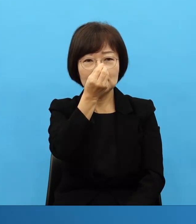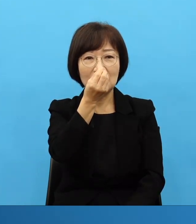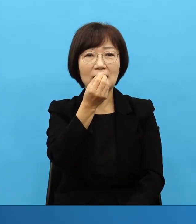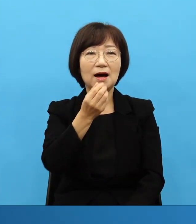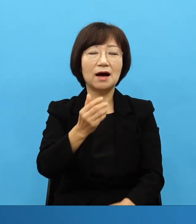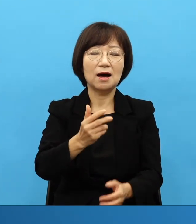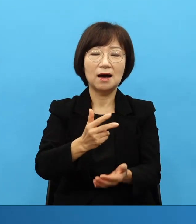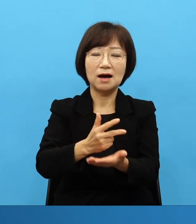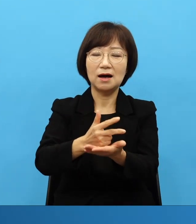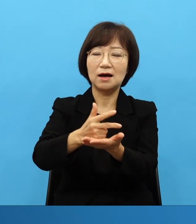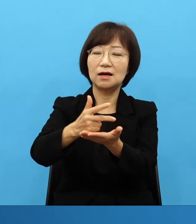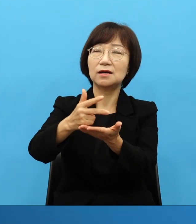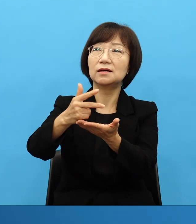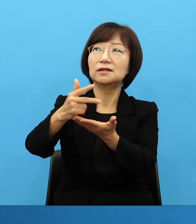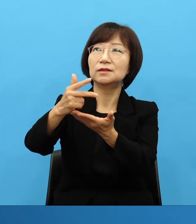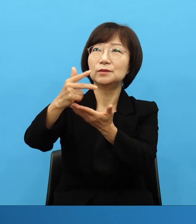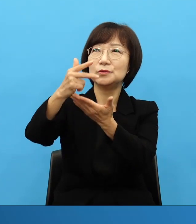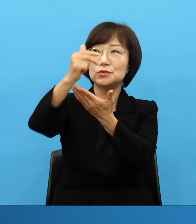거룩하도다.